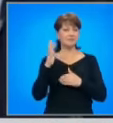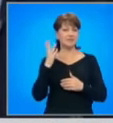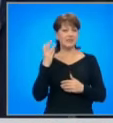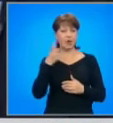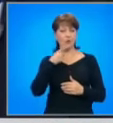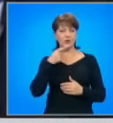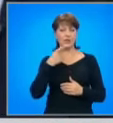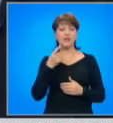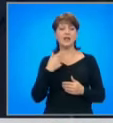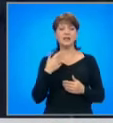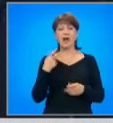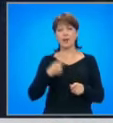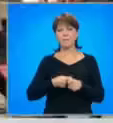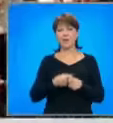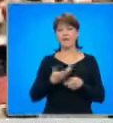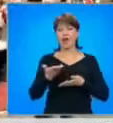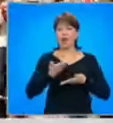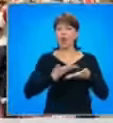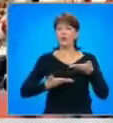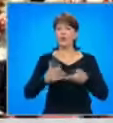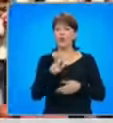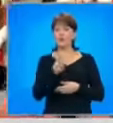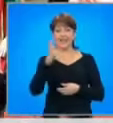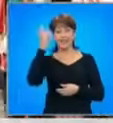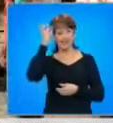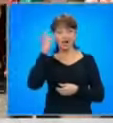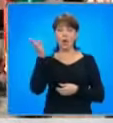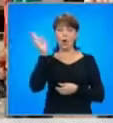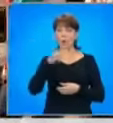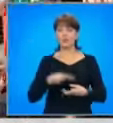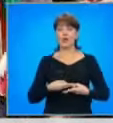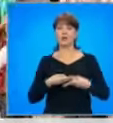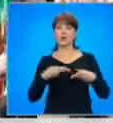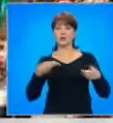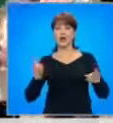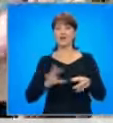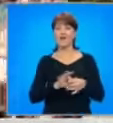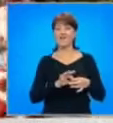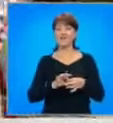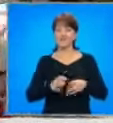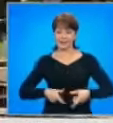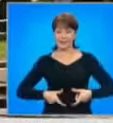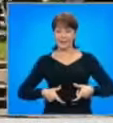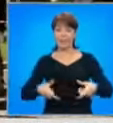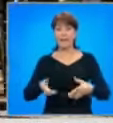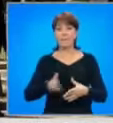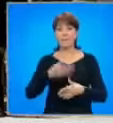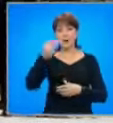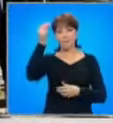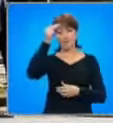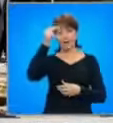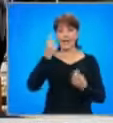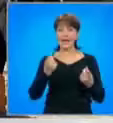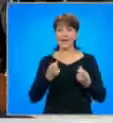на дипломатически отношения между двете държави, а утре се открива междусистемната газова връзка между България и Гърция, по